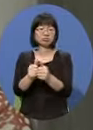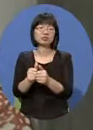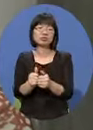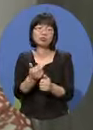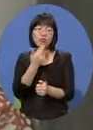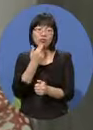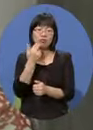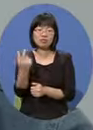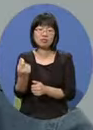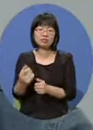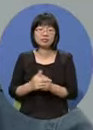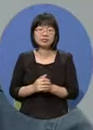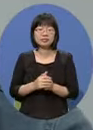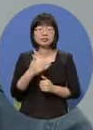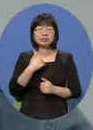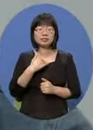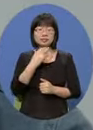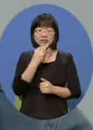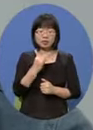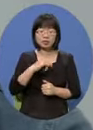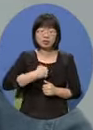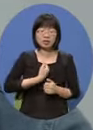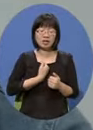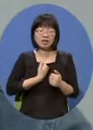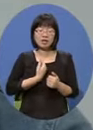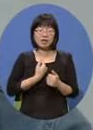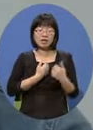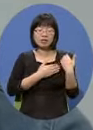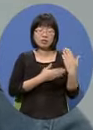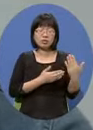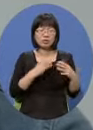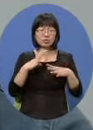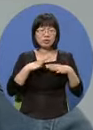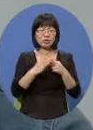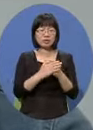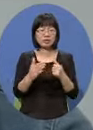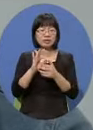같아요. 저도 역시나 혼자 두는 것이 굉장히 두려워서